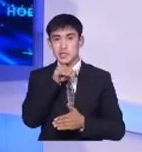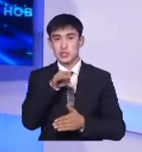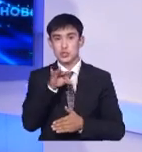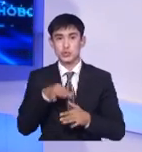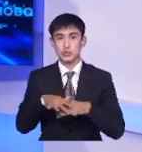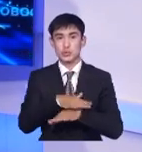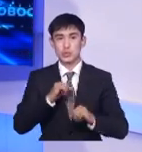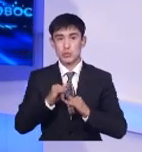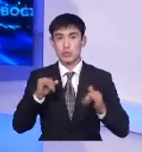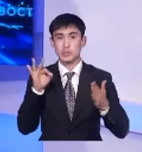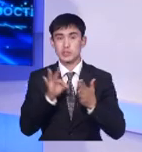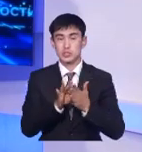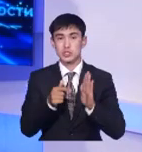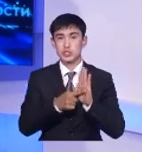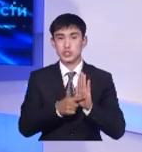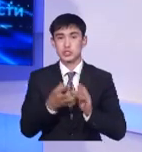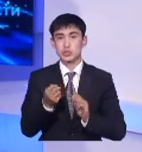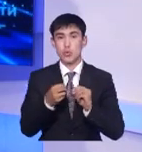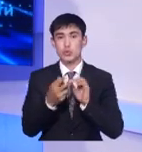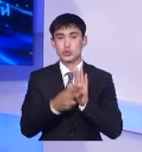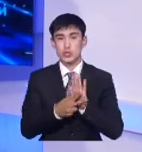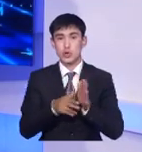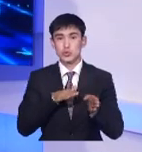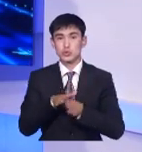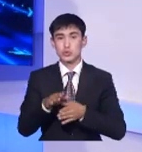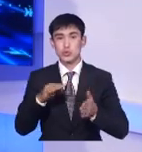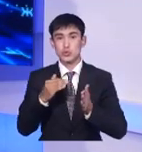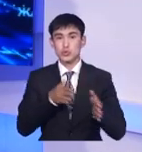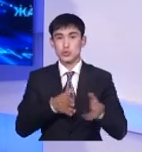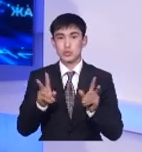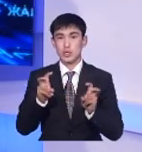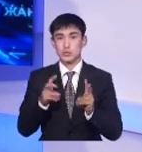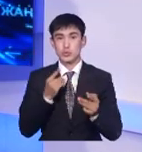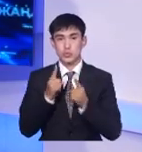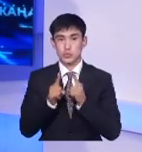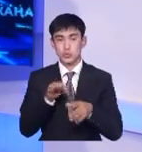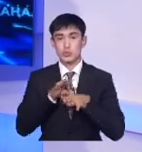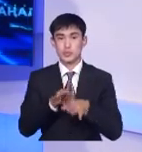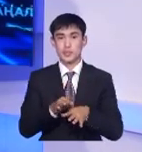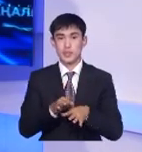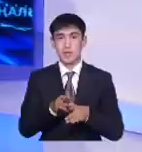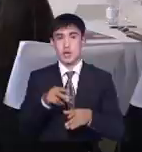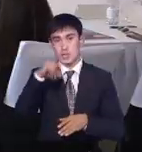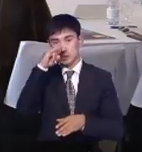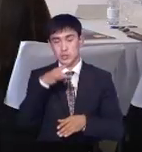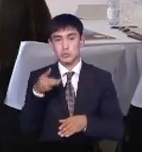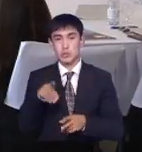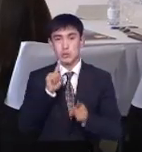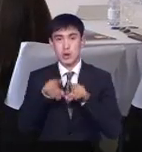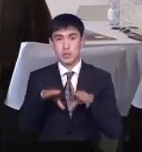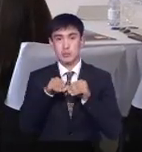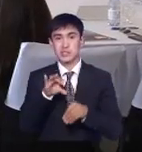жетісудағы тұрақты даму мақсаттары, 7 және 13-ке қол жеткізу жолдары тақырыбында дөңгелек үстел өтті. Шараға Қазақстан